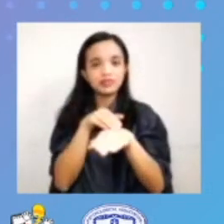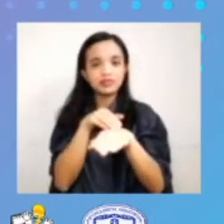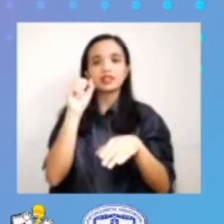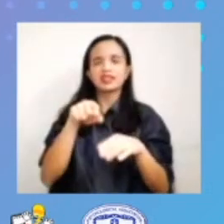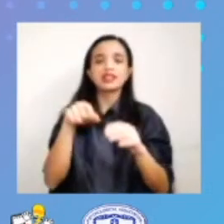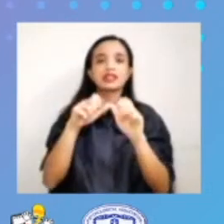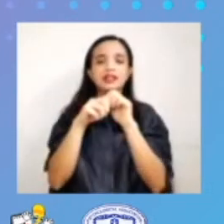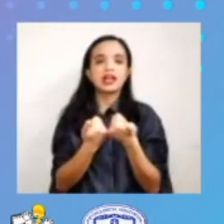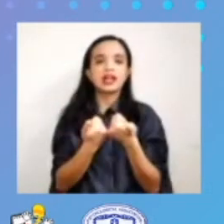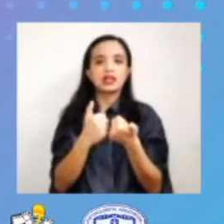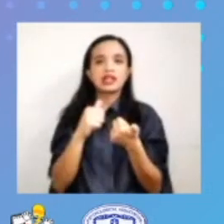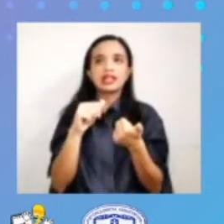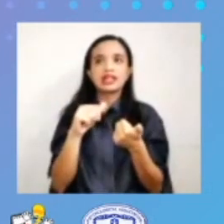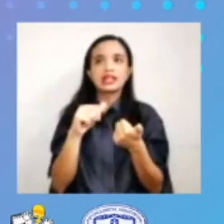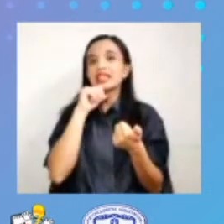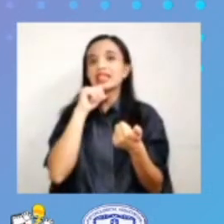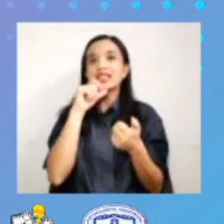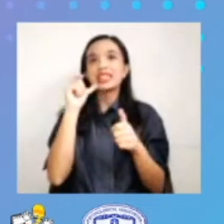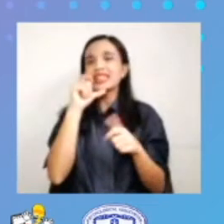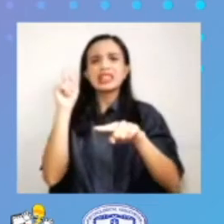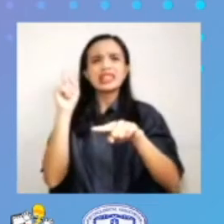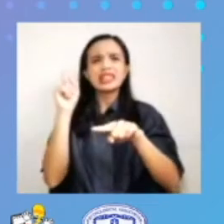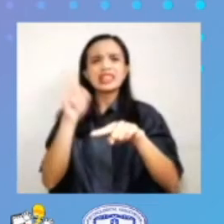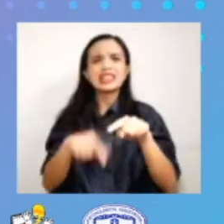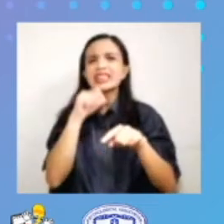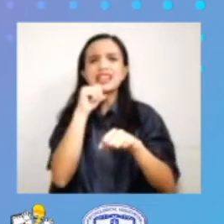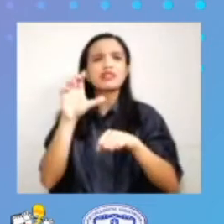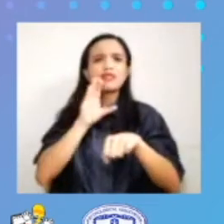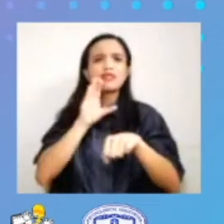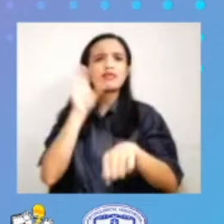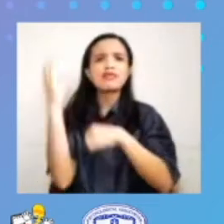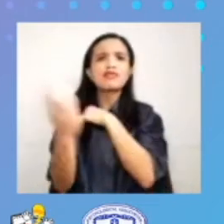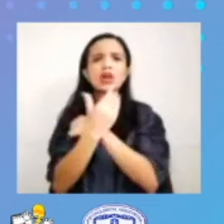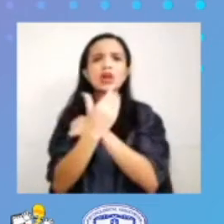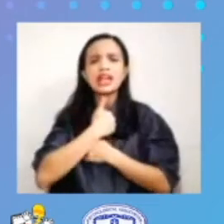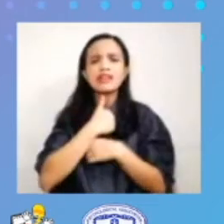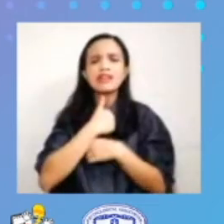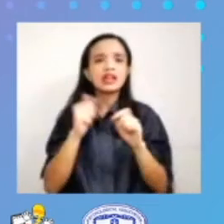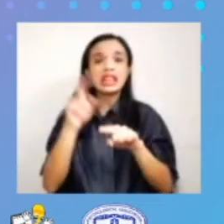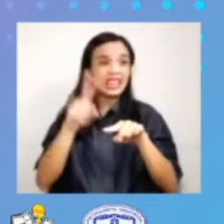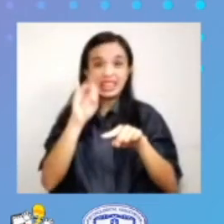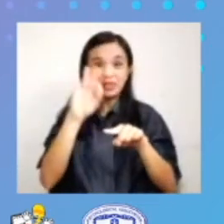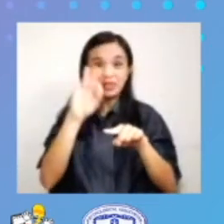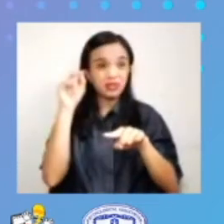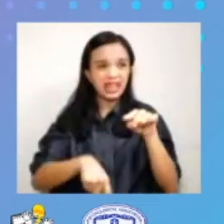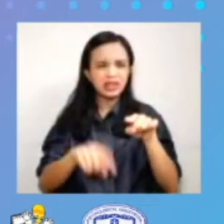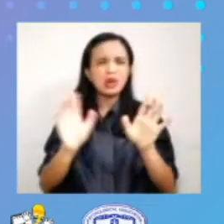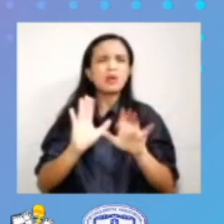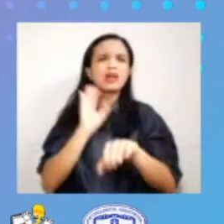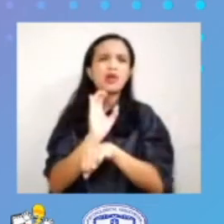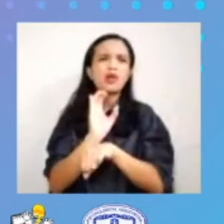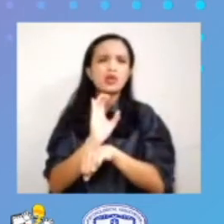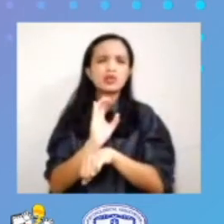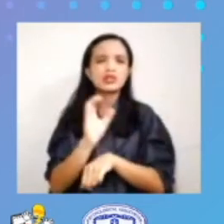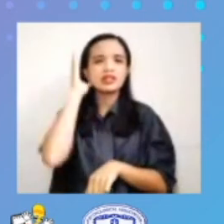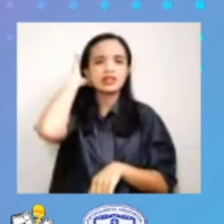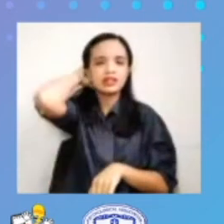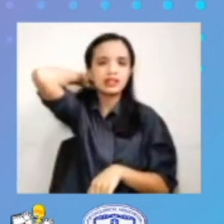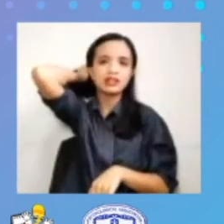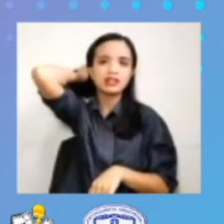At pwedeng hindi mo na siya ma-break. Ang masakit dito, may mga tao kasi minsan na pag, bawa, every Tuesday, tapos hindi mo na